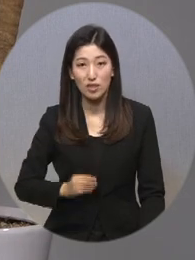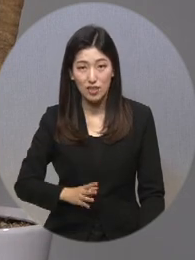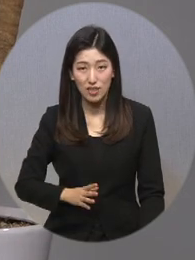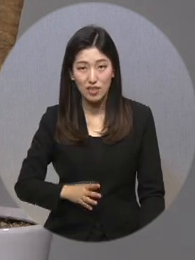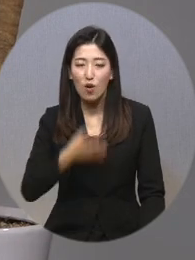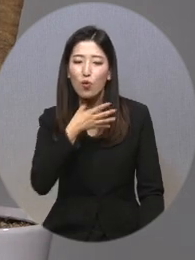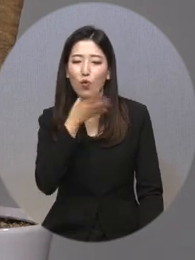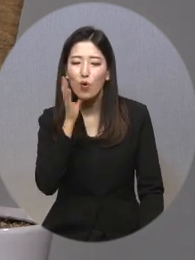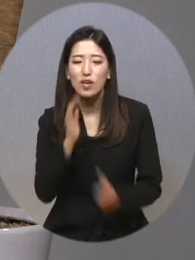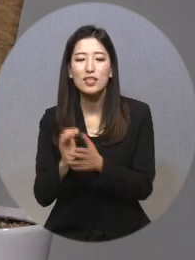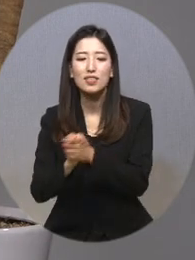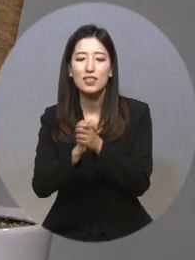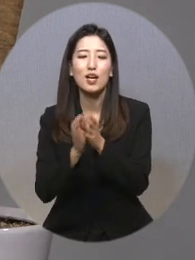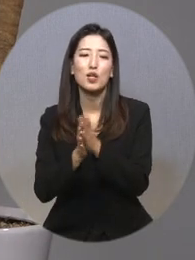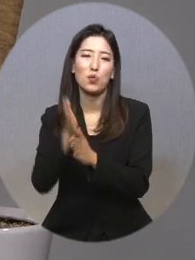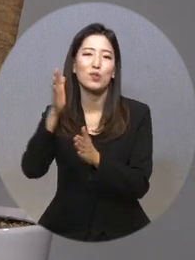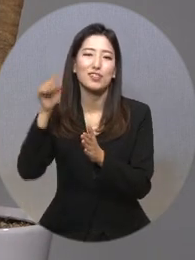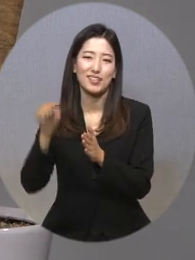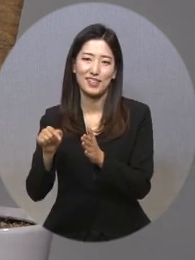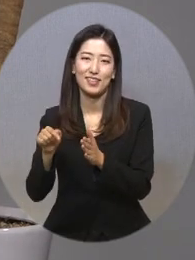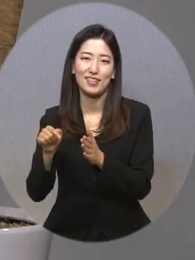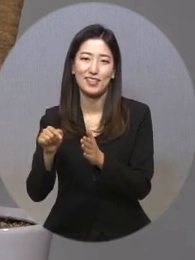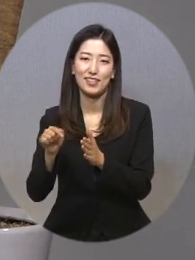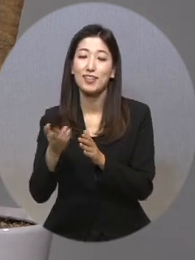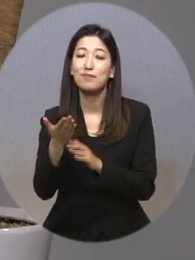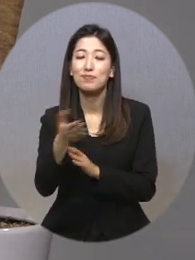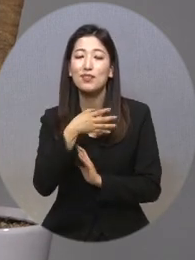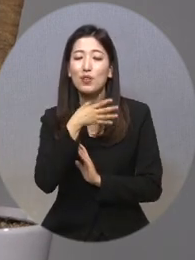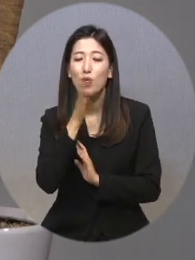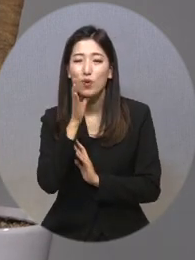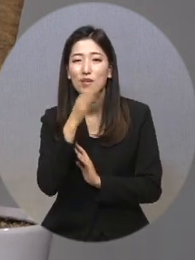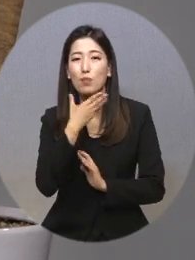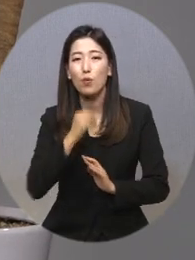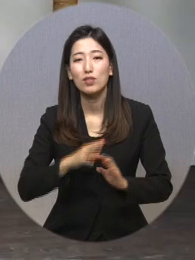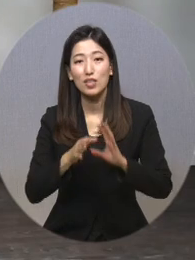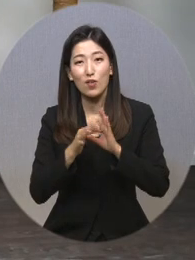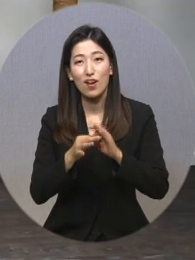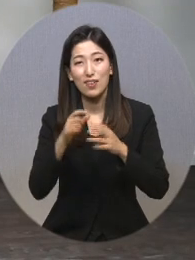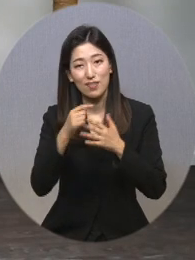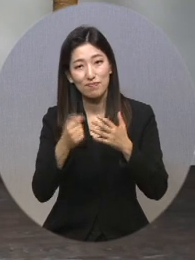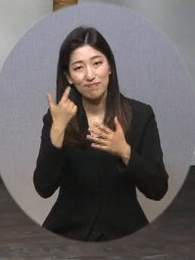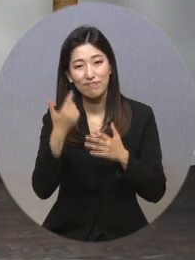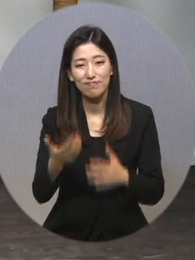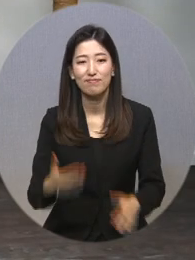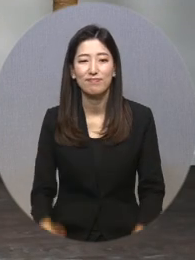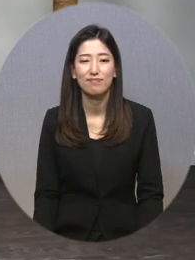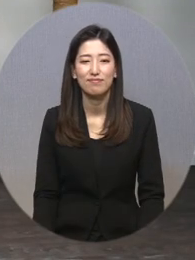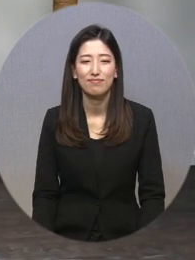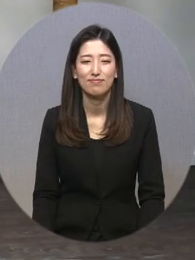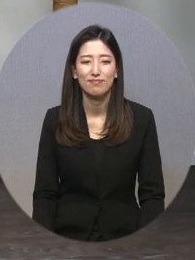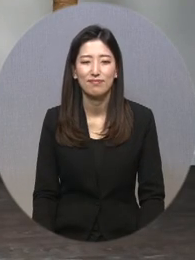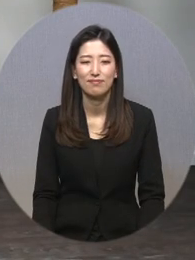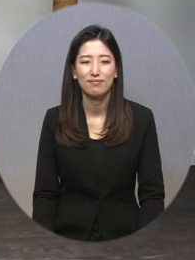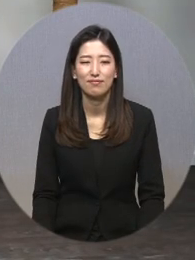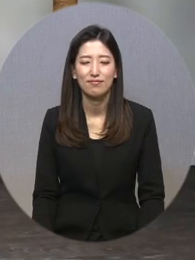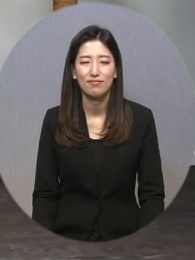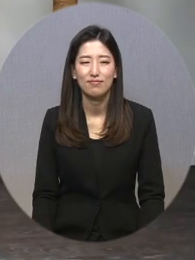노인복지의 해결 방안에 대해 이제 한 말씀 좀 부탁드립니다. 10개 챕터 어느 것